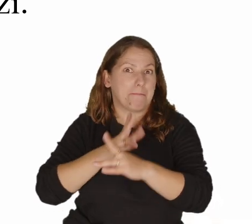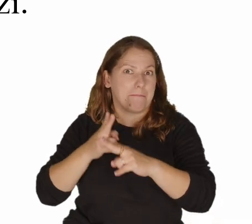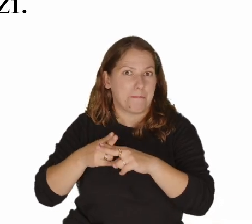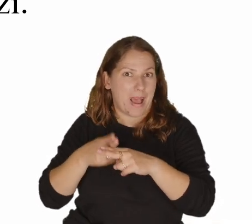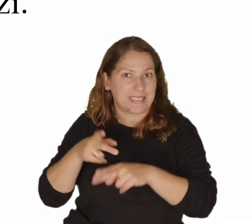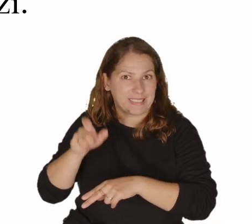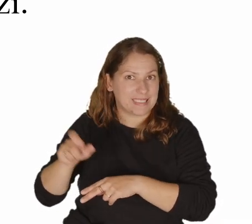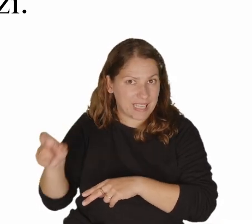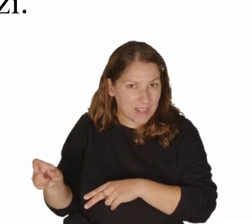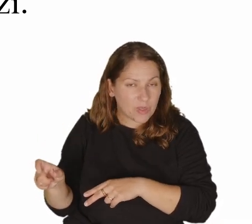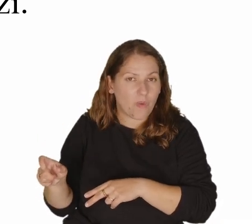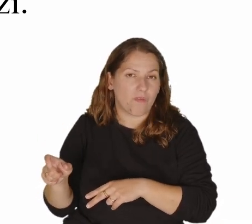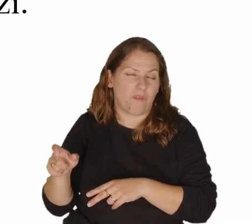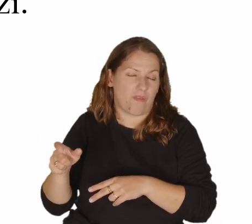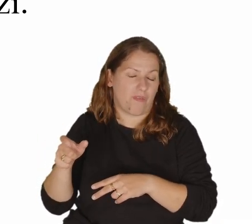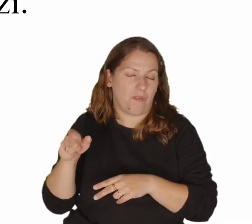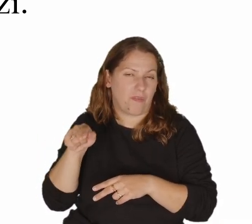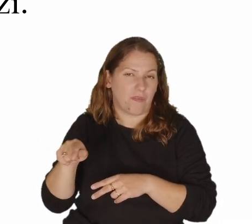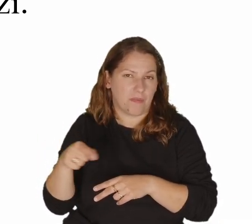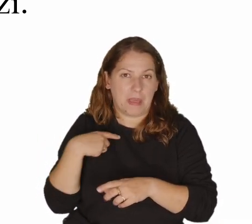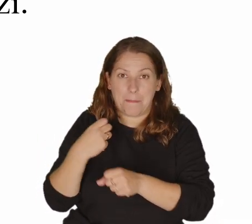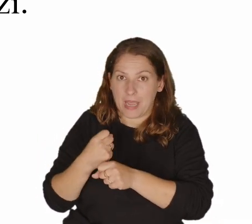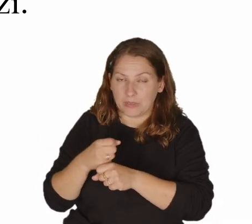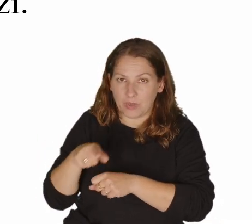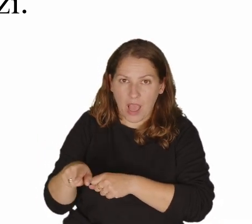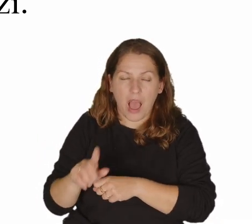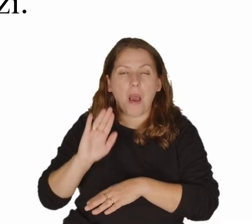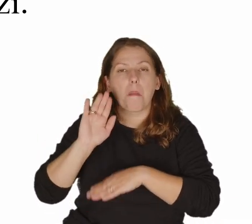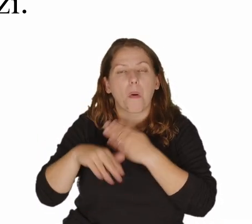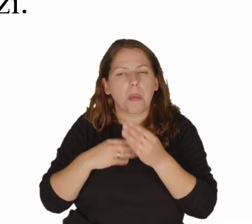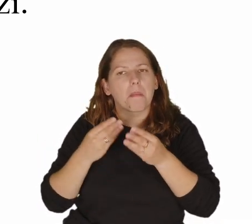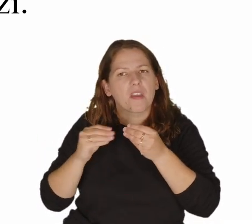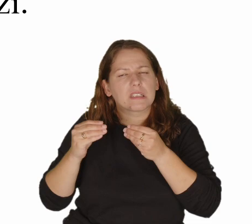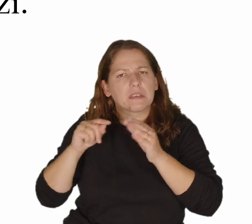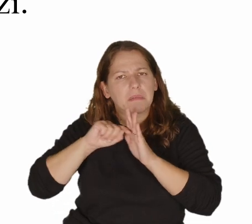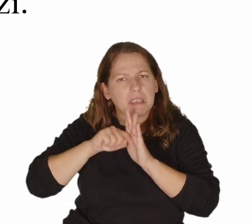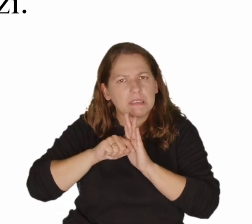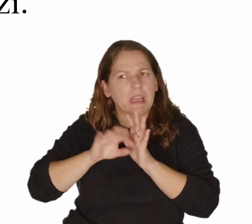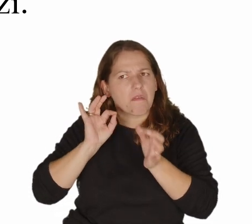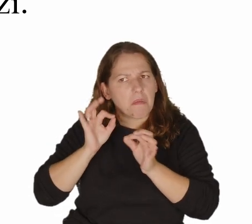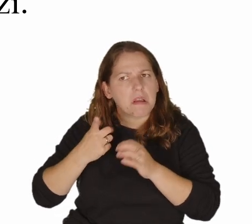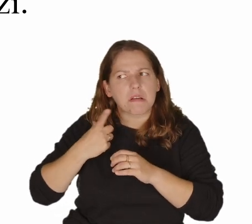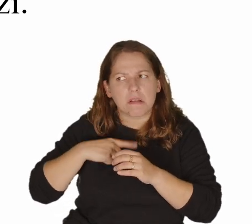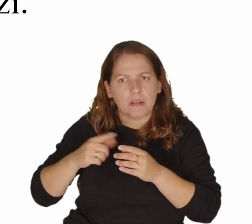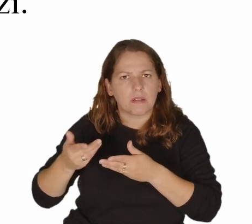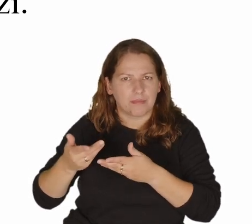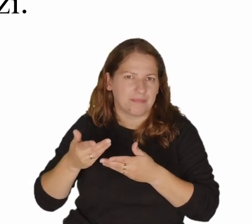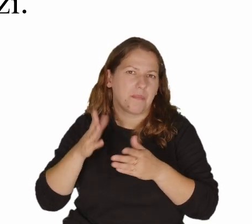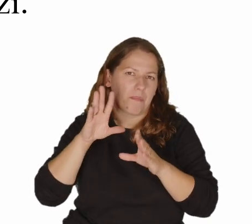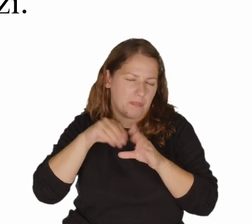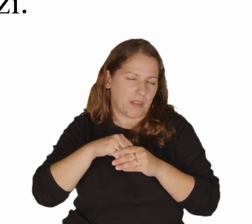pacjentów osób, z którymi pracuję, no i potem poszerzając to informacje, które dostępne są